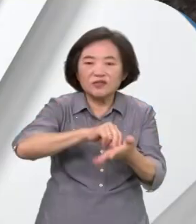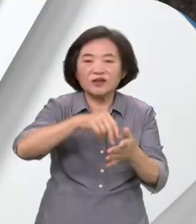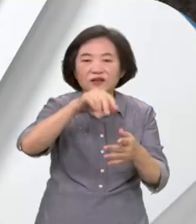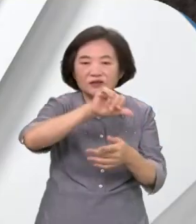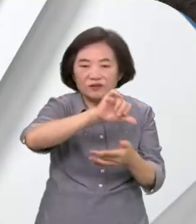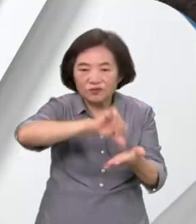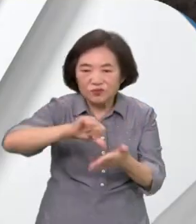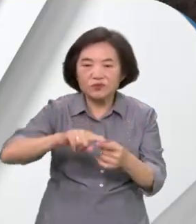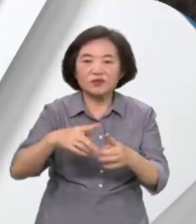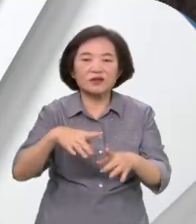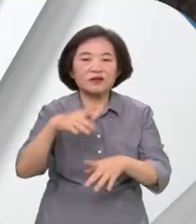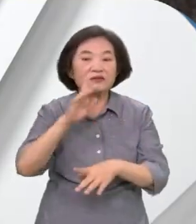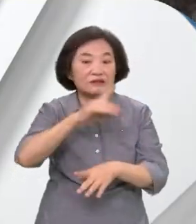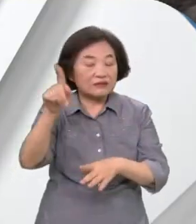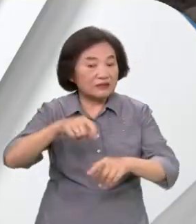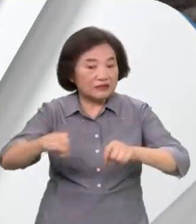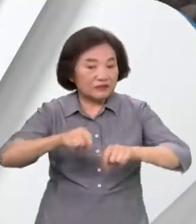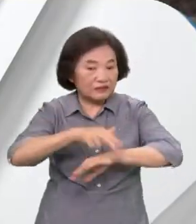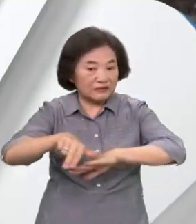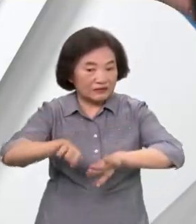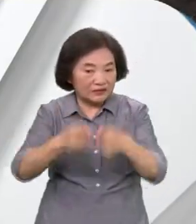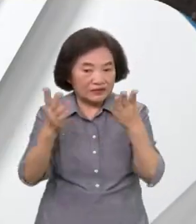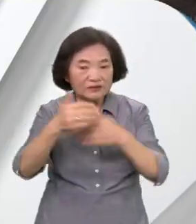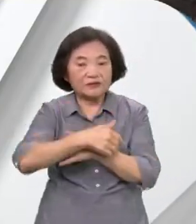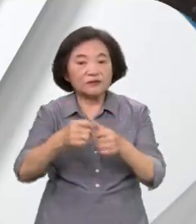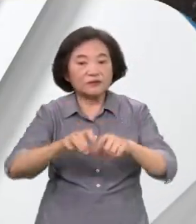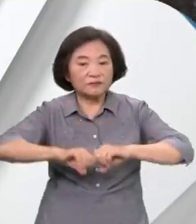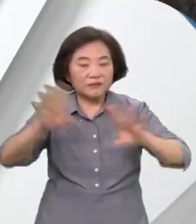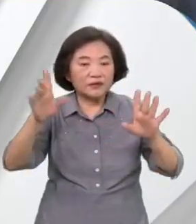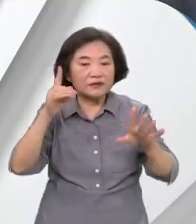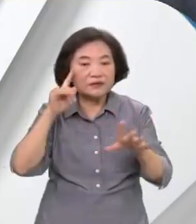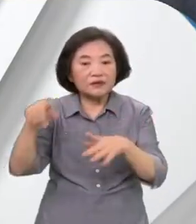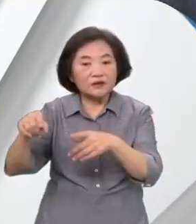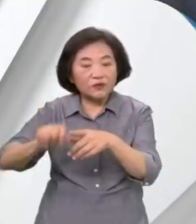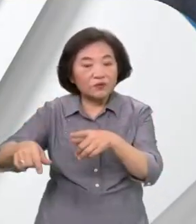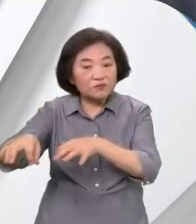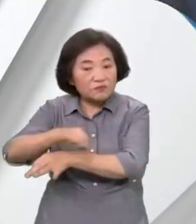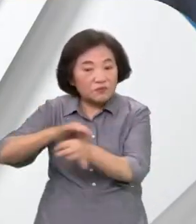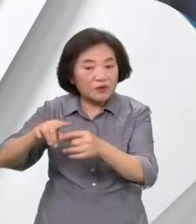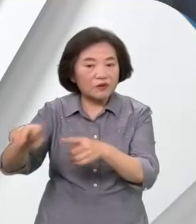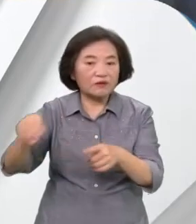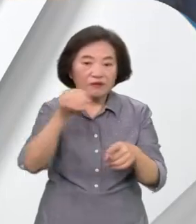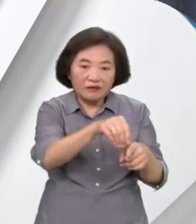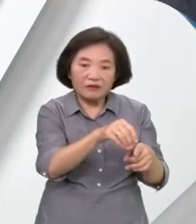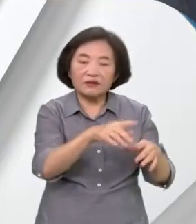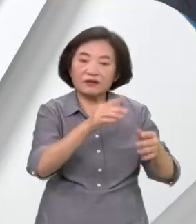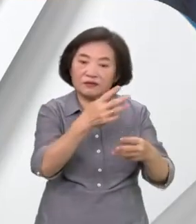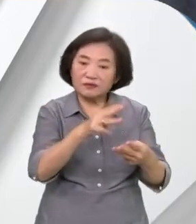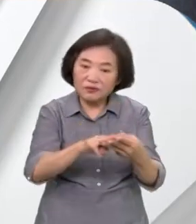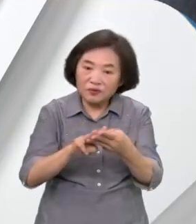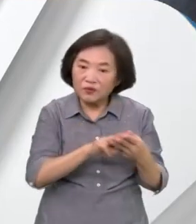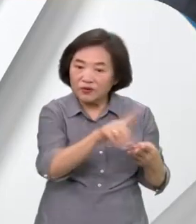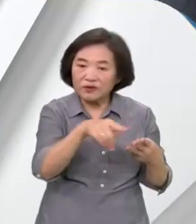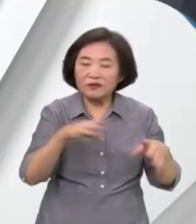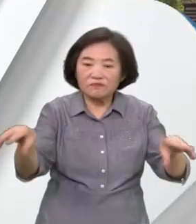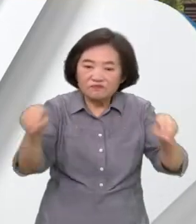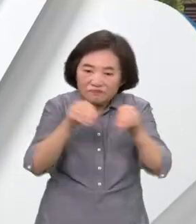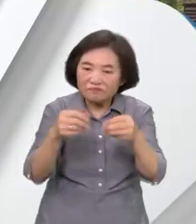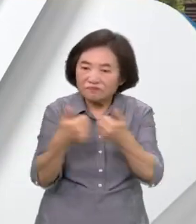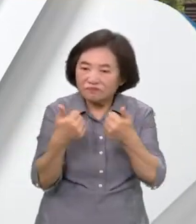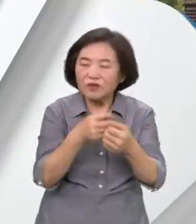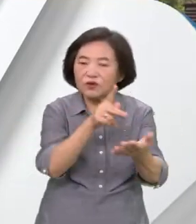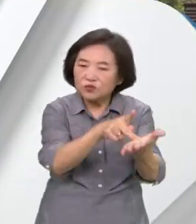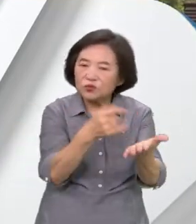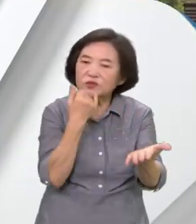启动慈善树工抬头计划，慈善乡公所爱搭合慈善乡民的63人一集，用票的也合作的方